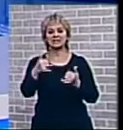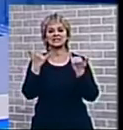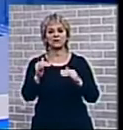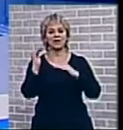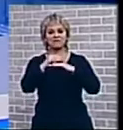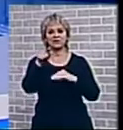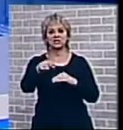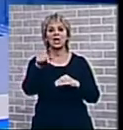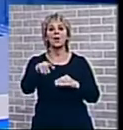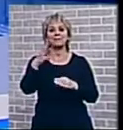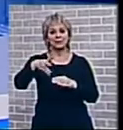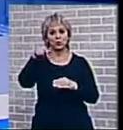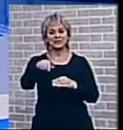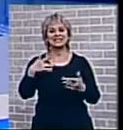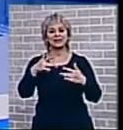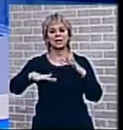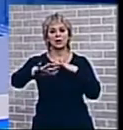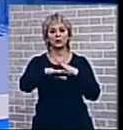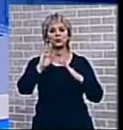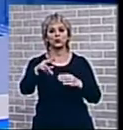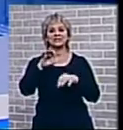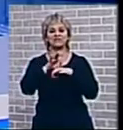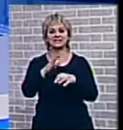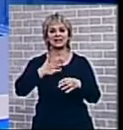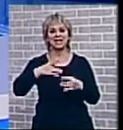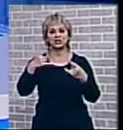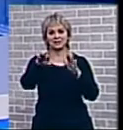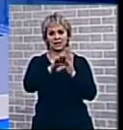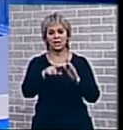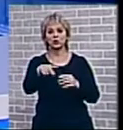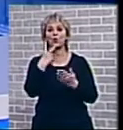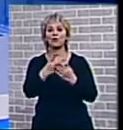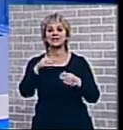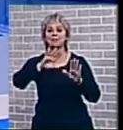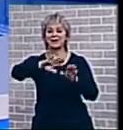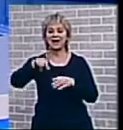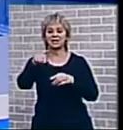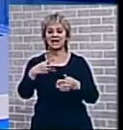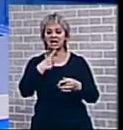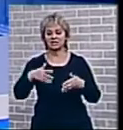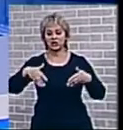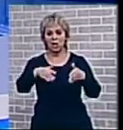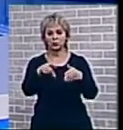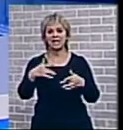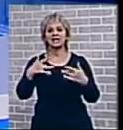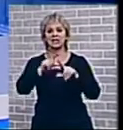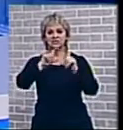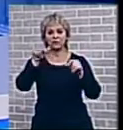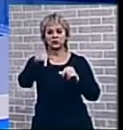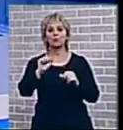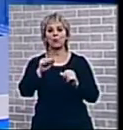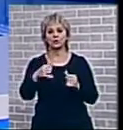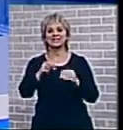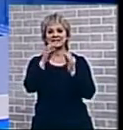сегодня вечером. И прямую трансляцию с театральной площади будет вести наш телеканал. Увидеть проходящих по красной дорожке кинозвезд можно будет